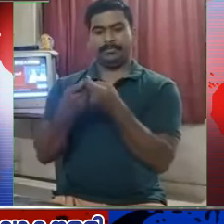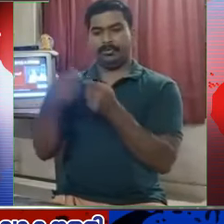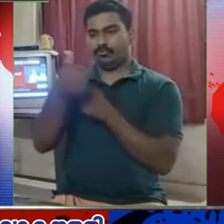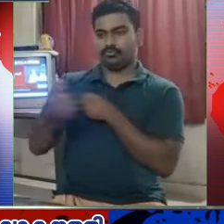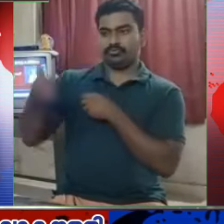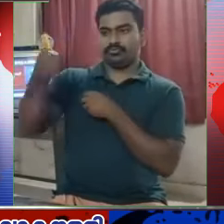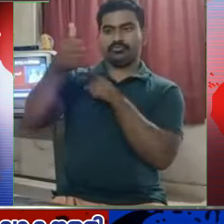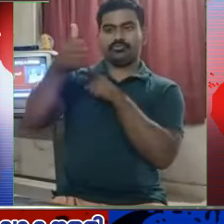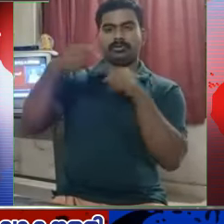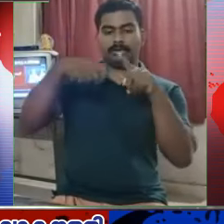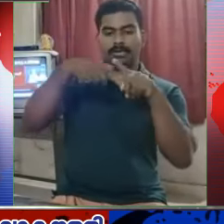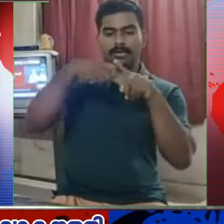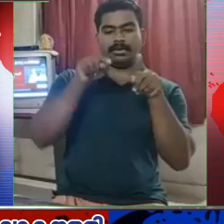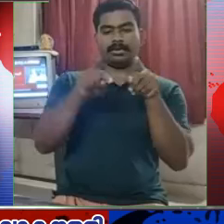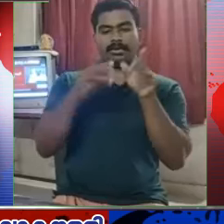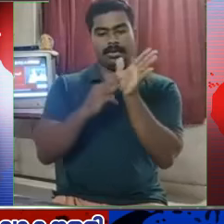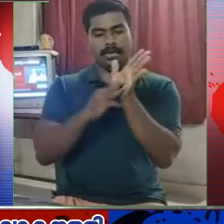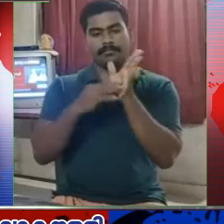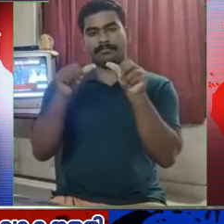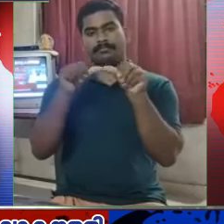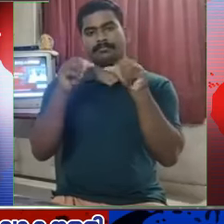ലോക്ക്ഡൗൺ നിയന്ത്രണങ്ങൾ സംബന്ധിച്ച